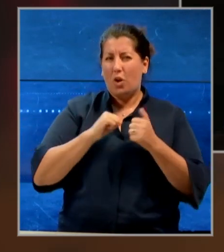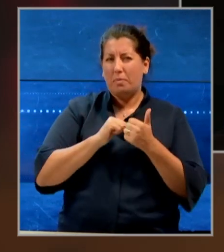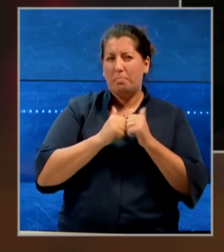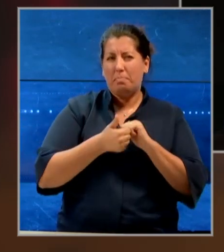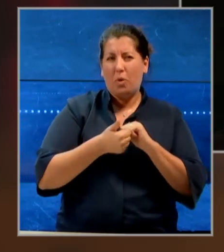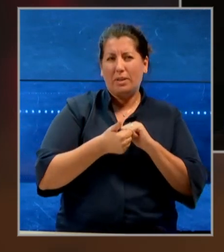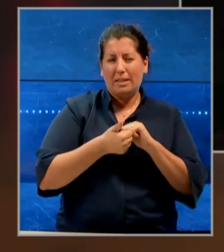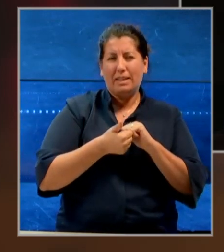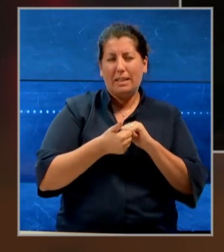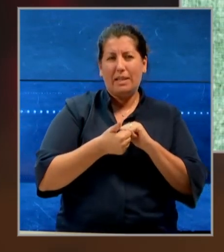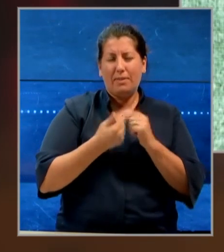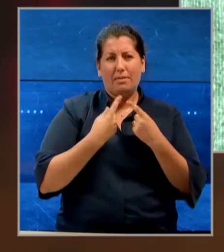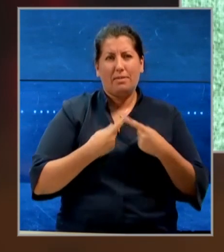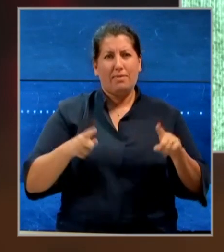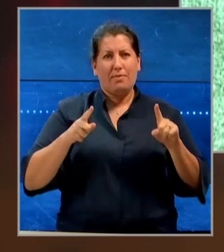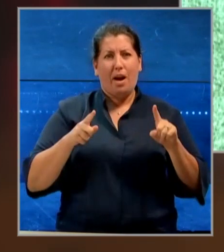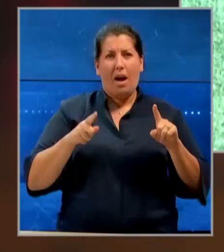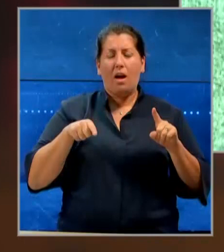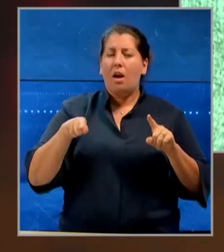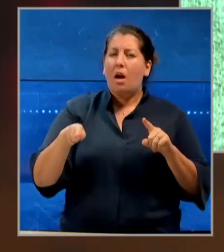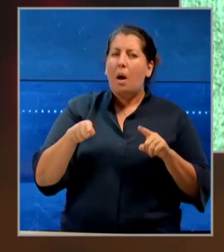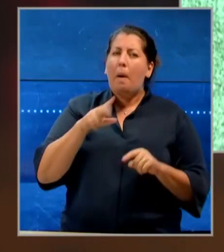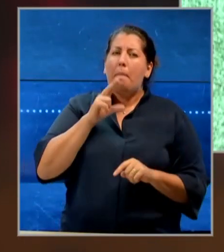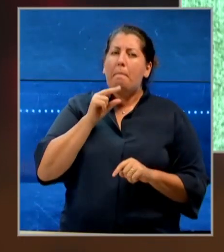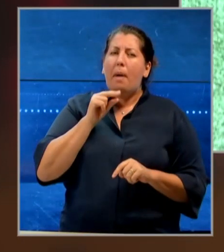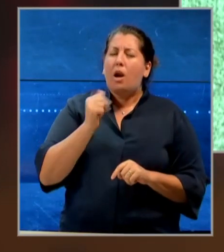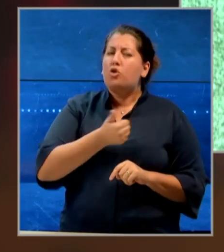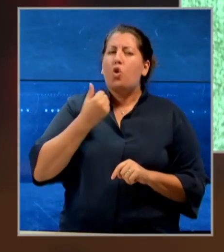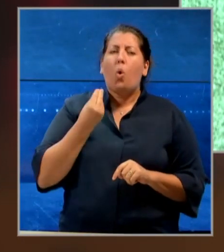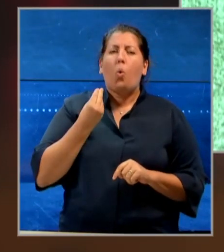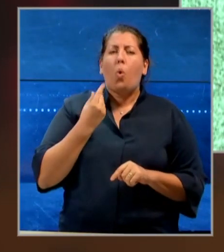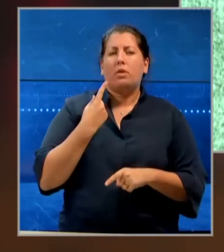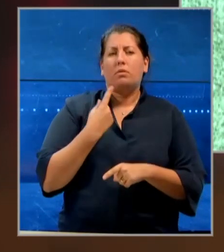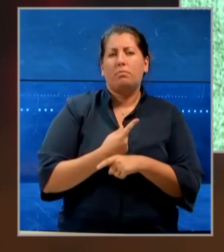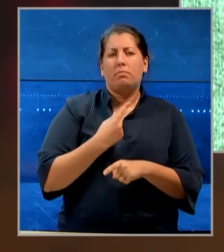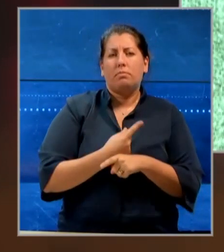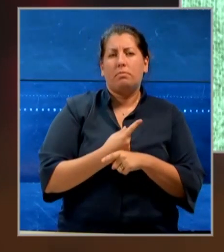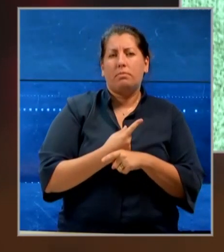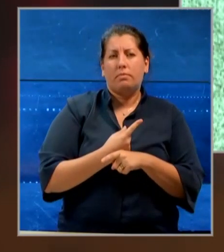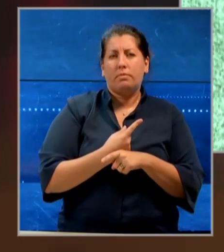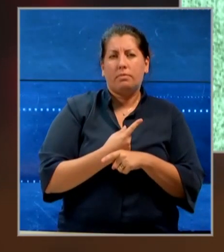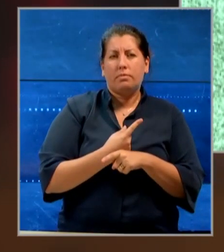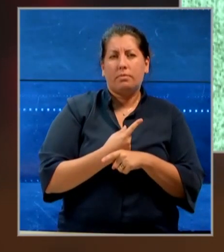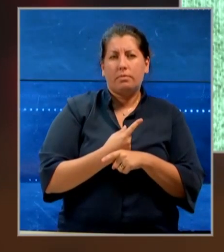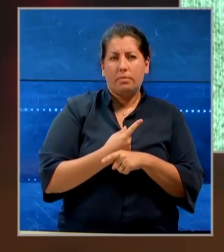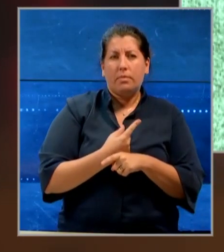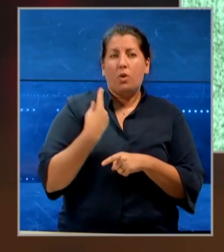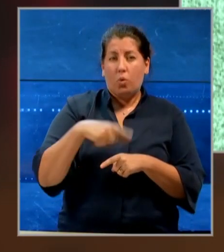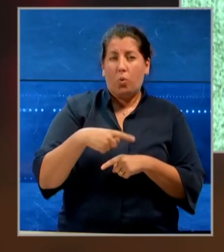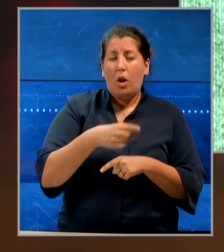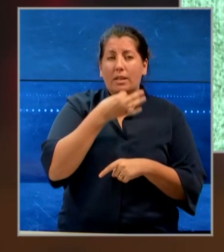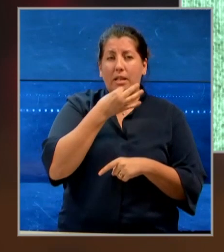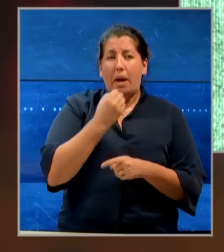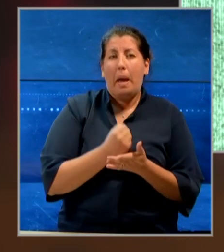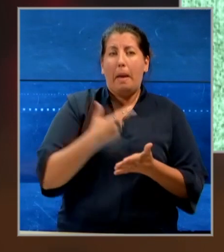parte di quei direttori sportivi che parlano laddove è necessario, insomma, laddove è il caso, insomma, no? Quando è importante far sentire